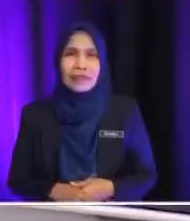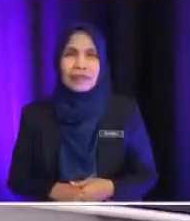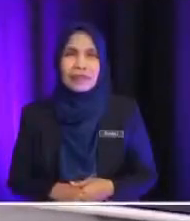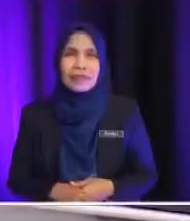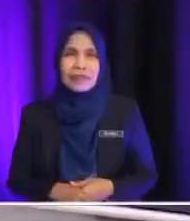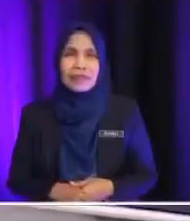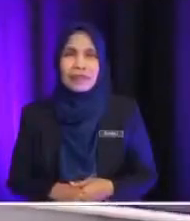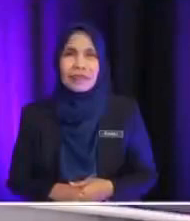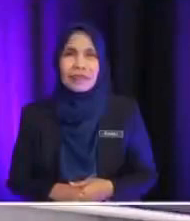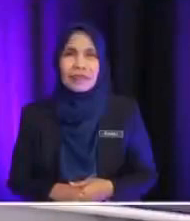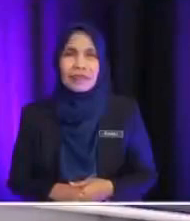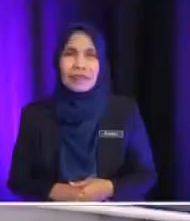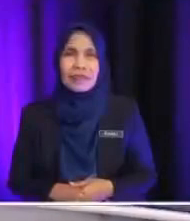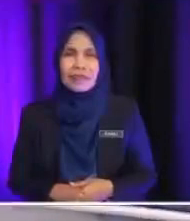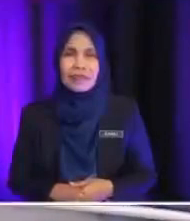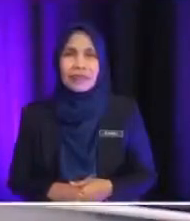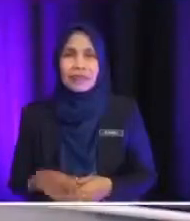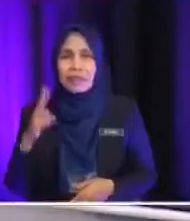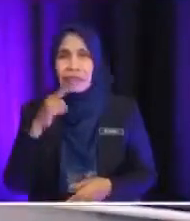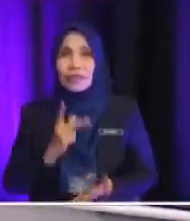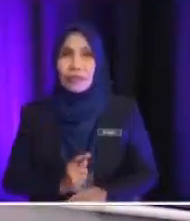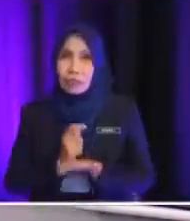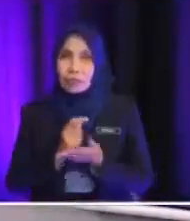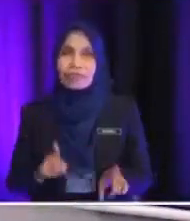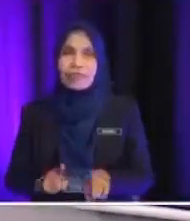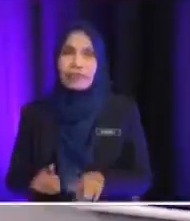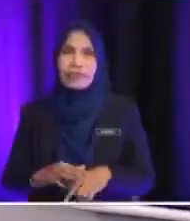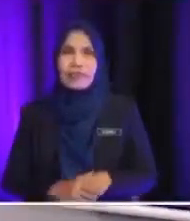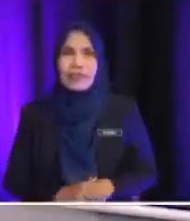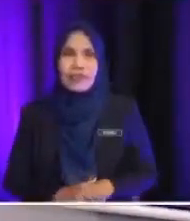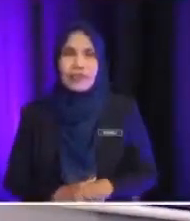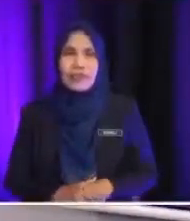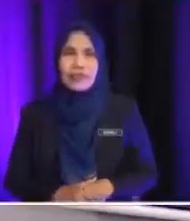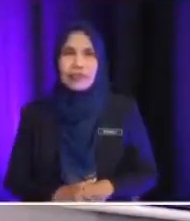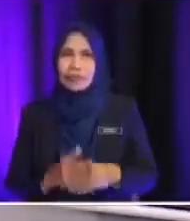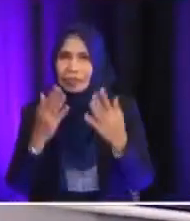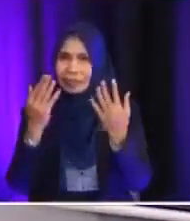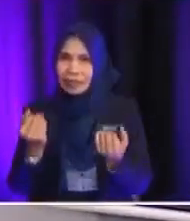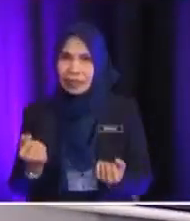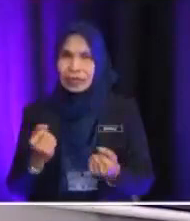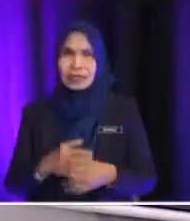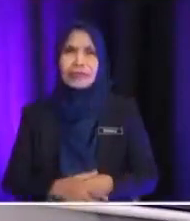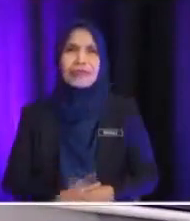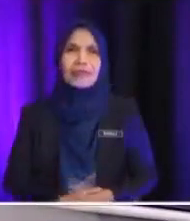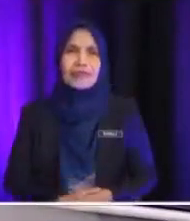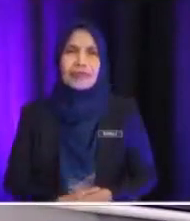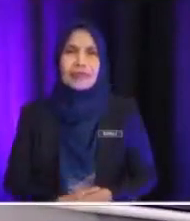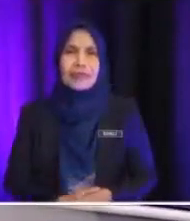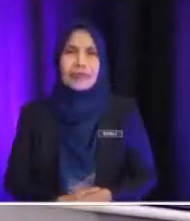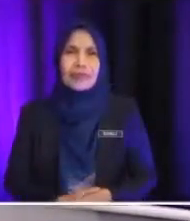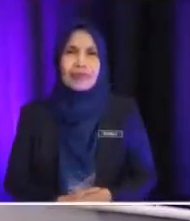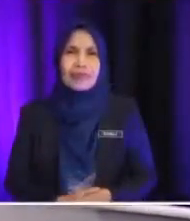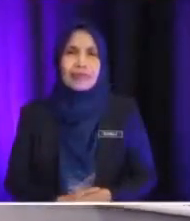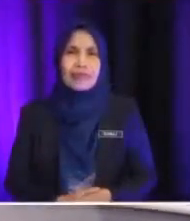cuba. Cikgu tolong buat dulu yang ni. Okey. Dia ikut untuk yang keduanya. Oh, kita pusing-pusing dia,